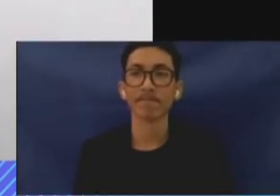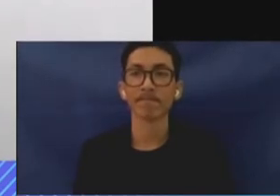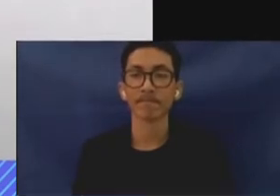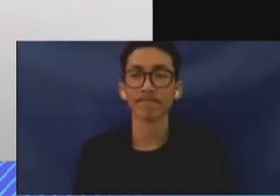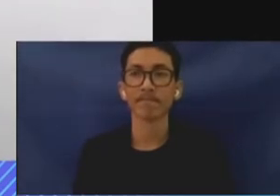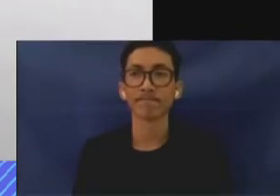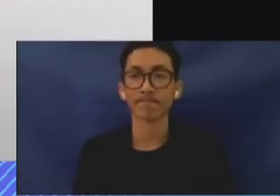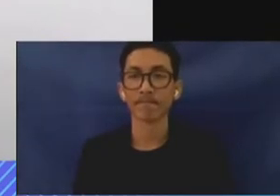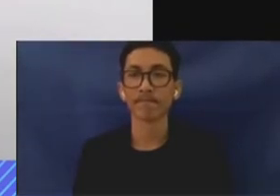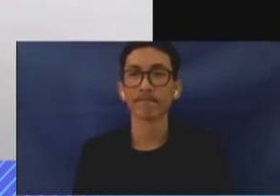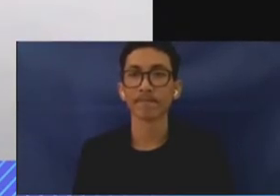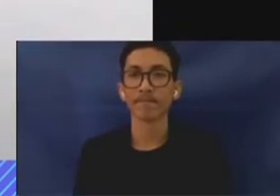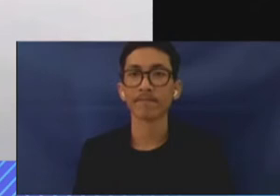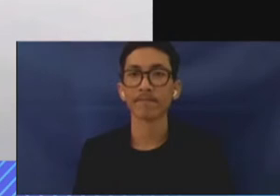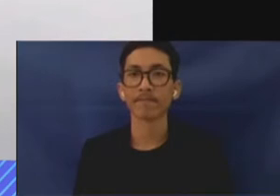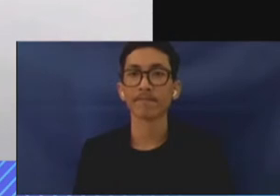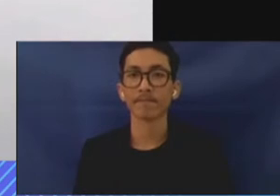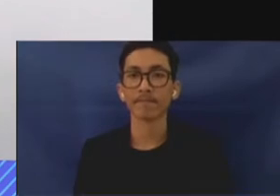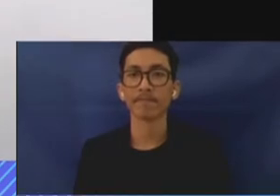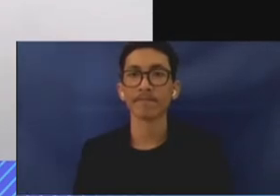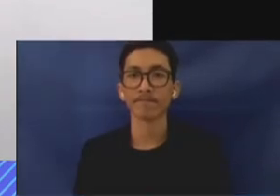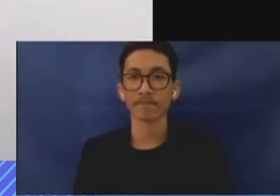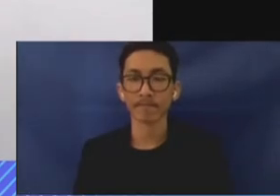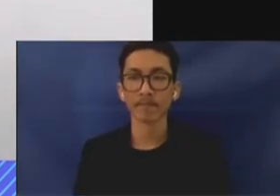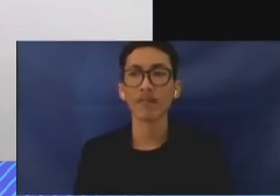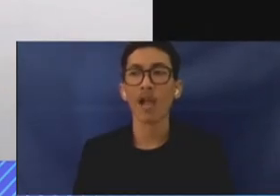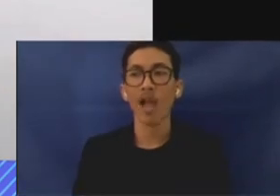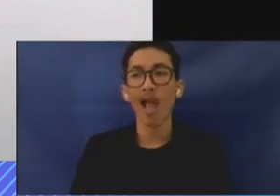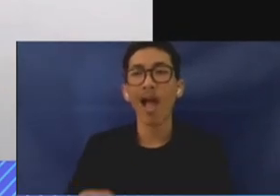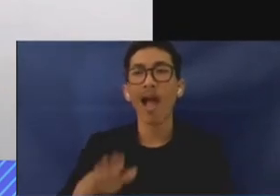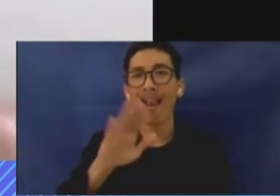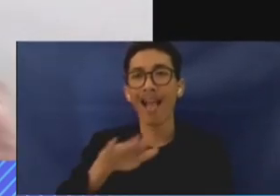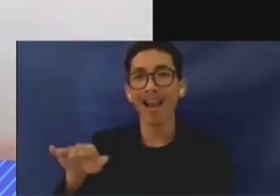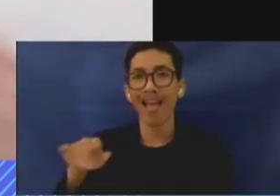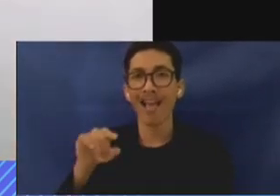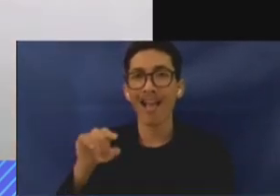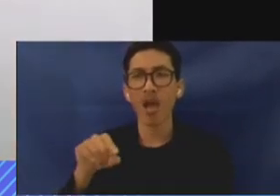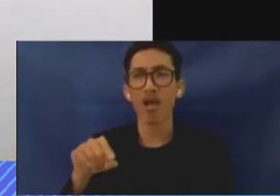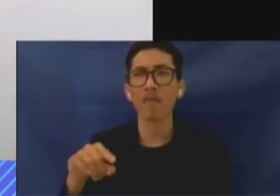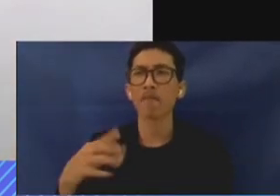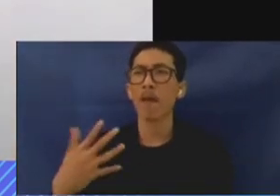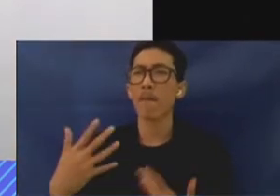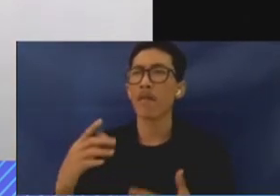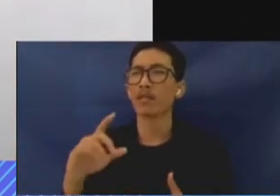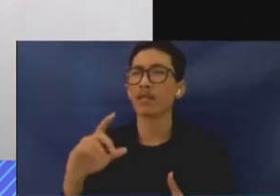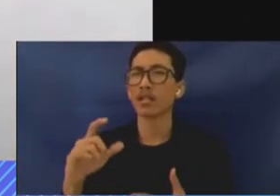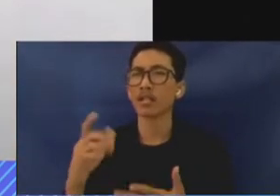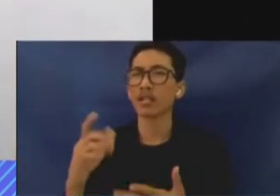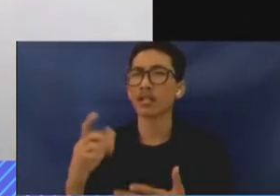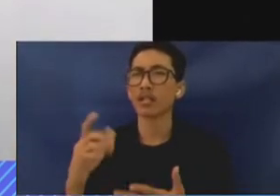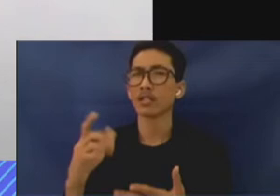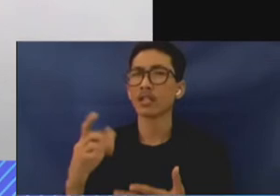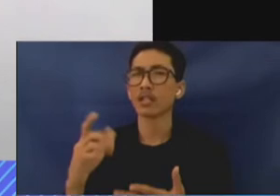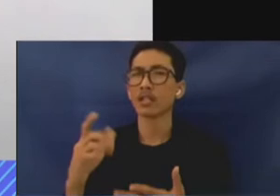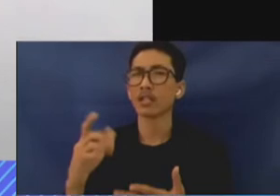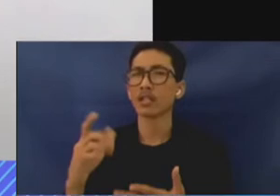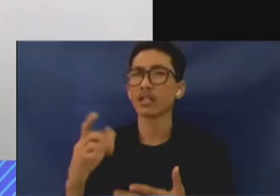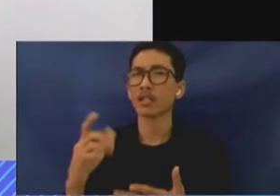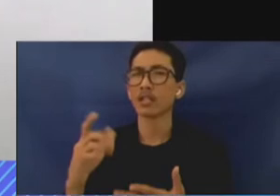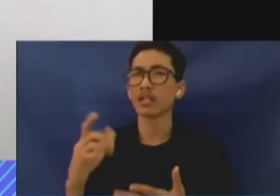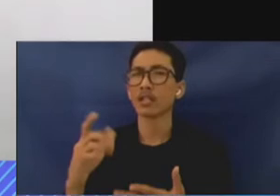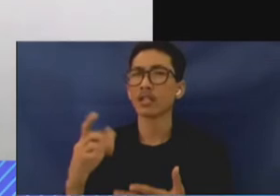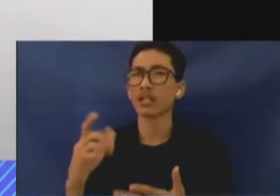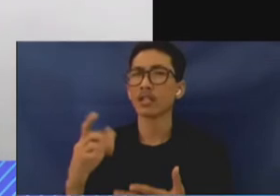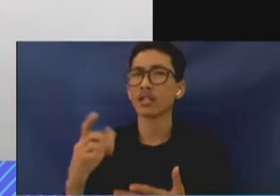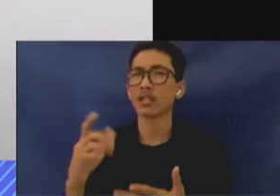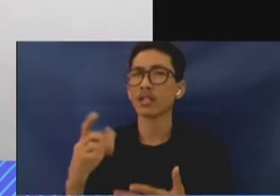Kalau untuk masalah kayak ke anak-anak gitu ya, bagaimana dia bergaul di masyarakat? Alhamdulillah keluarga saya itu mendukung gitu ya. Jadi